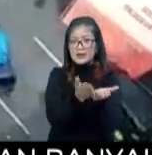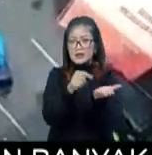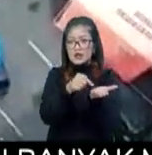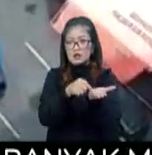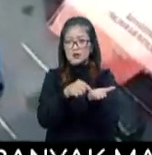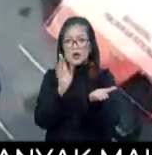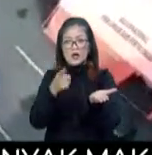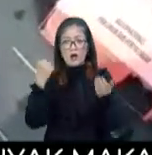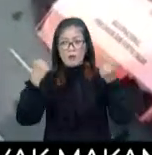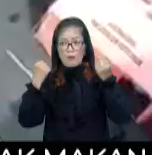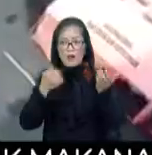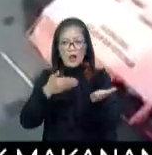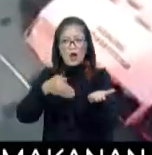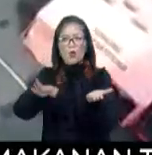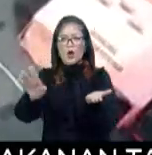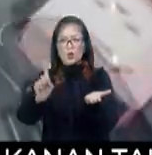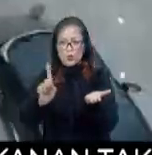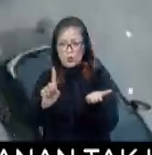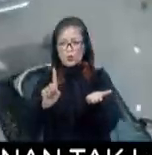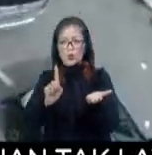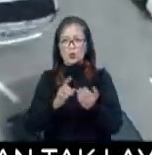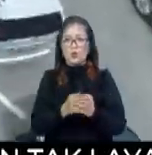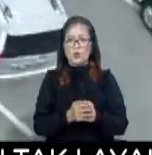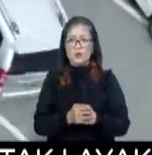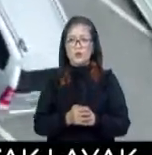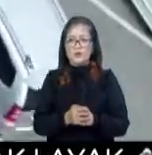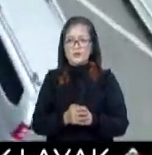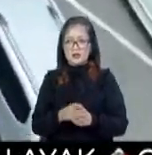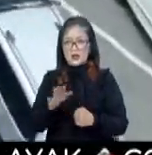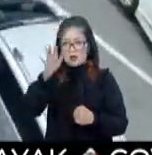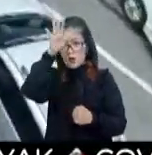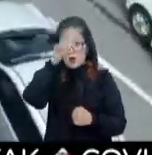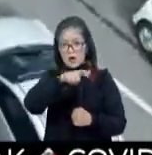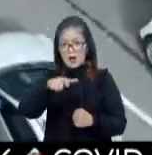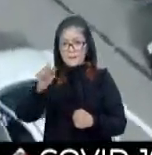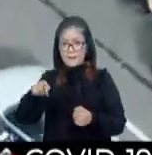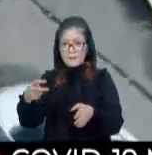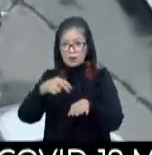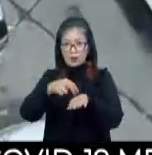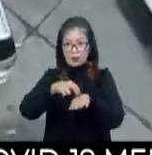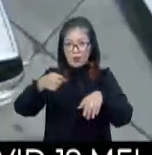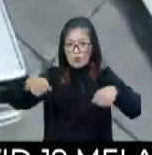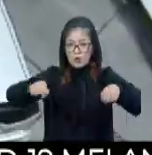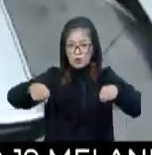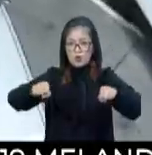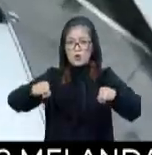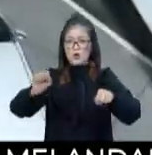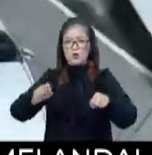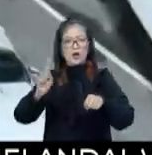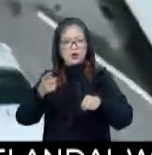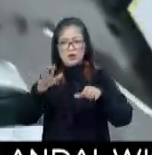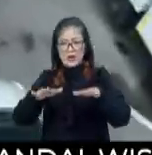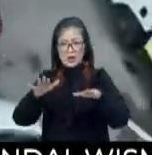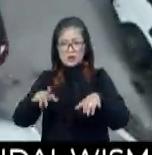dari pihak SDP menghimbau kepada seluruh pengendara khususnya kendaraan motor atau pemudik yang menggunakan kendaraan motor untuk tetap juga berhati-hati mengikuti arah